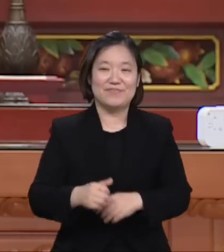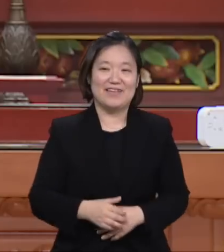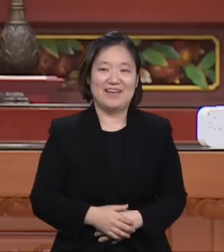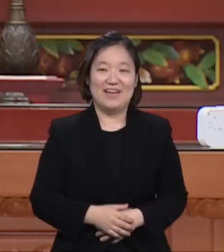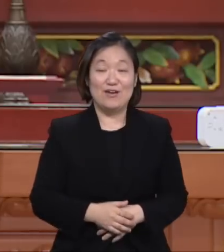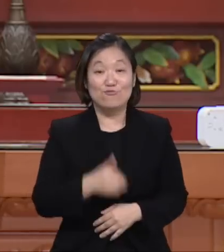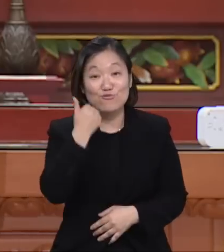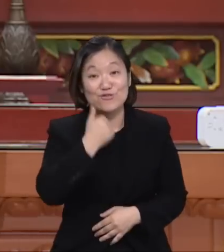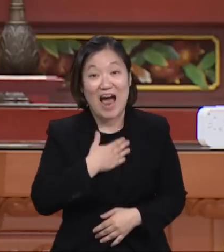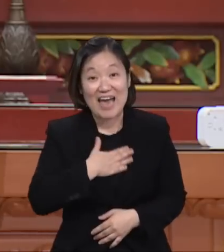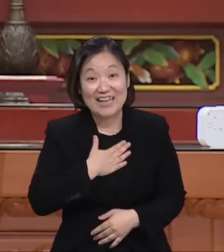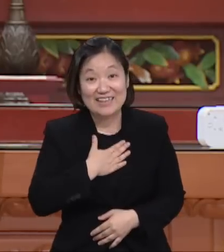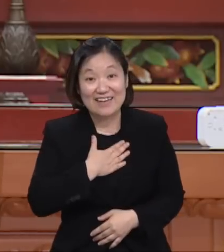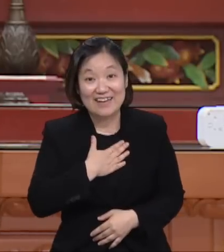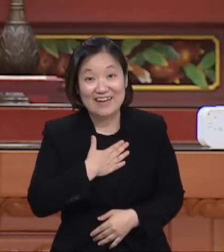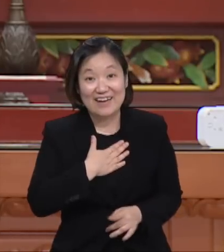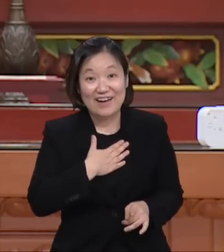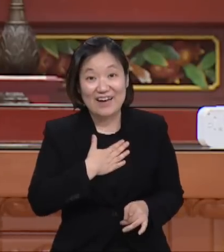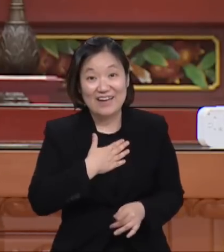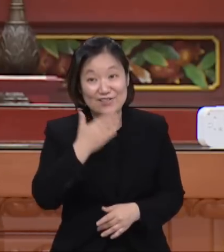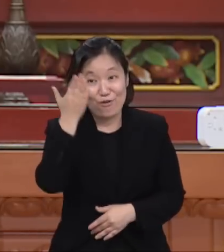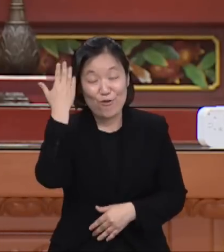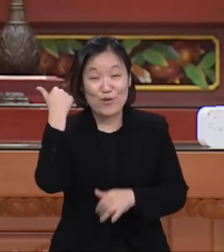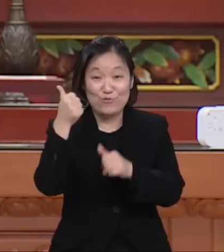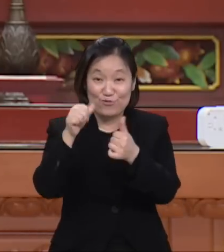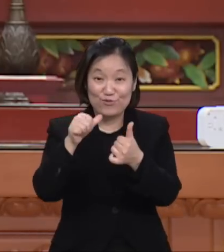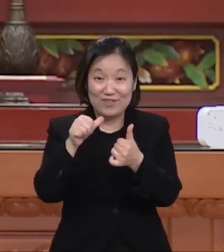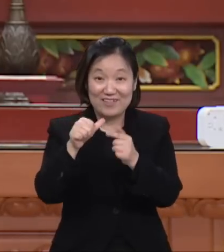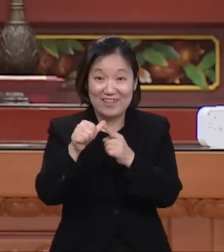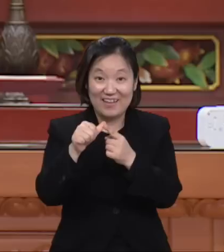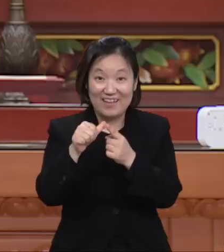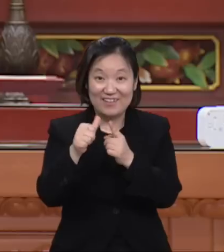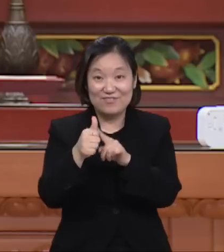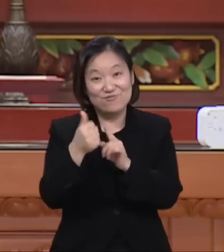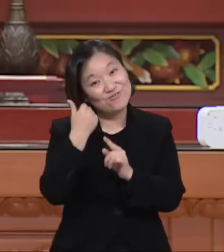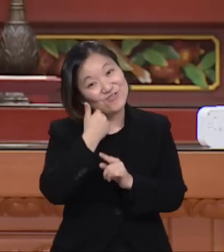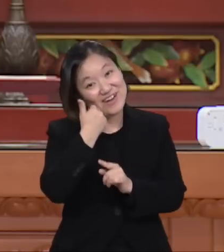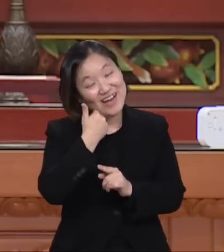여러분 머릿속에서 별의별 사람들 다 떨어졌죠 아무개다